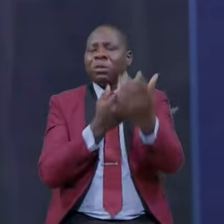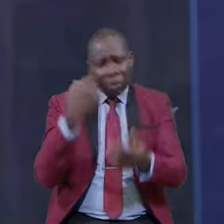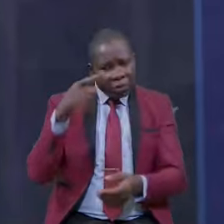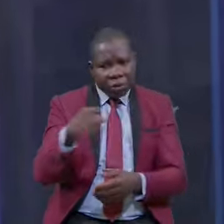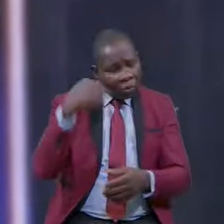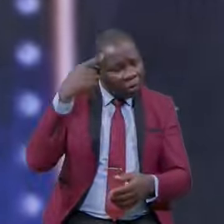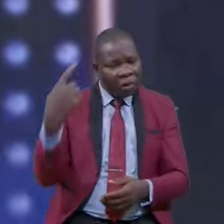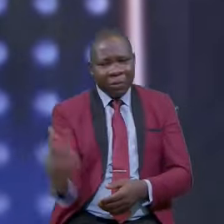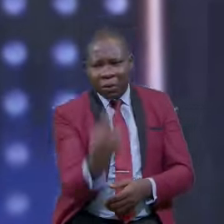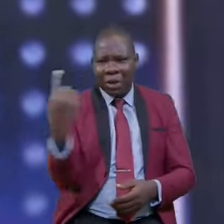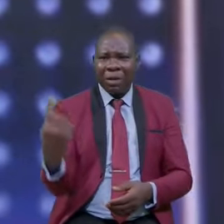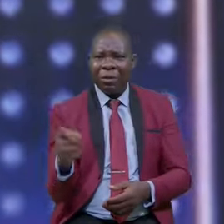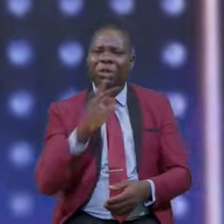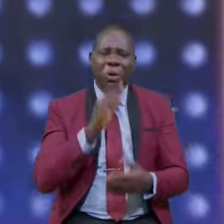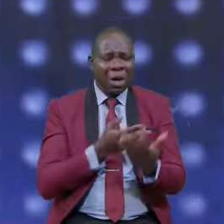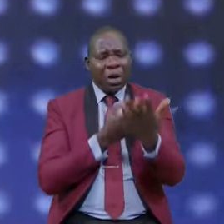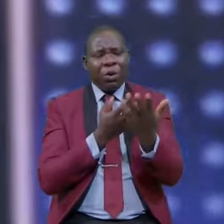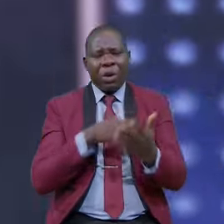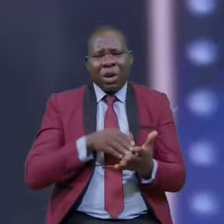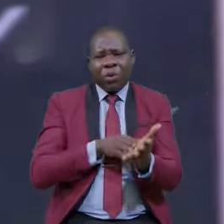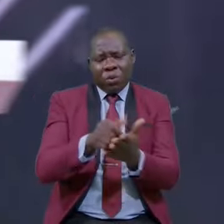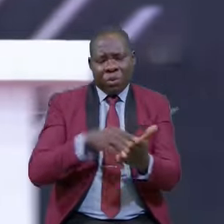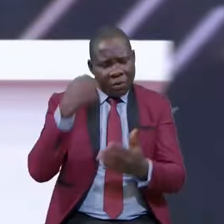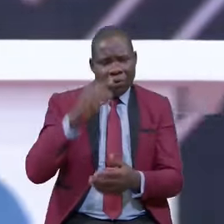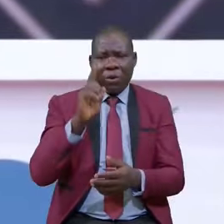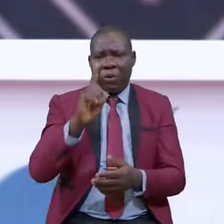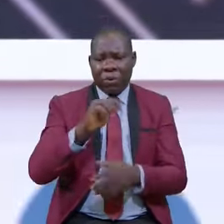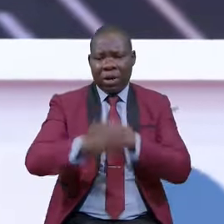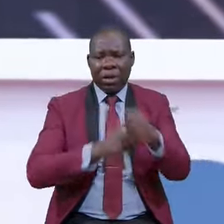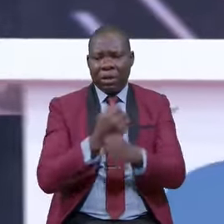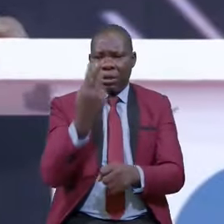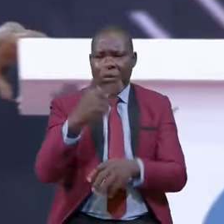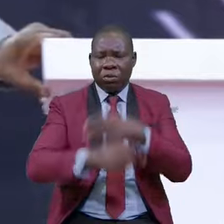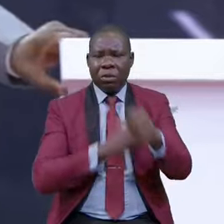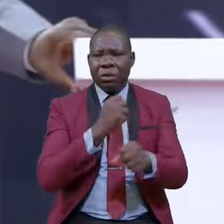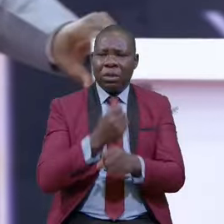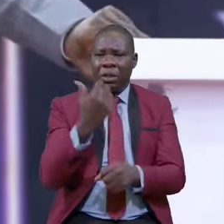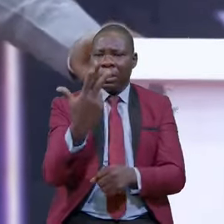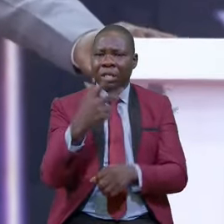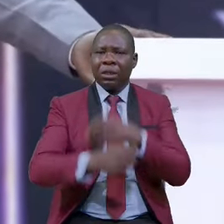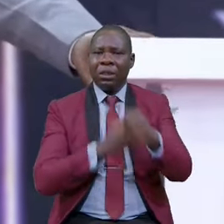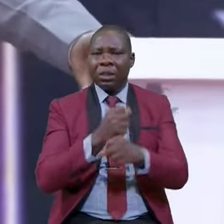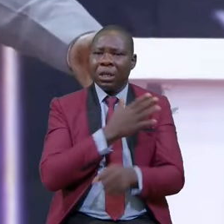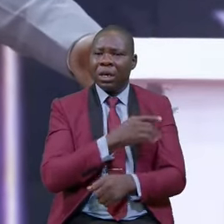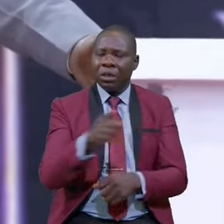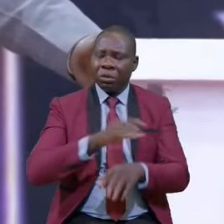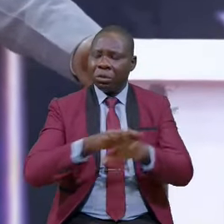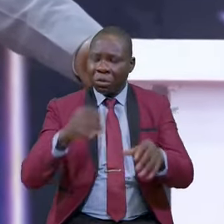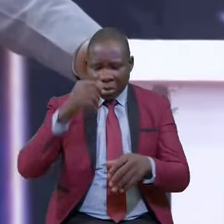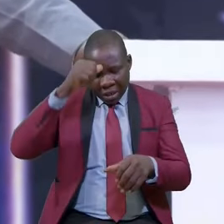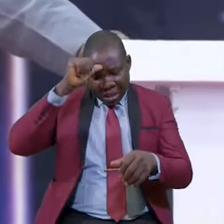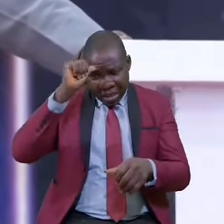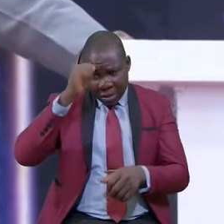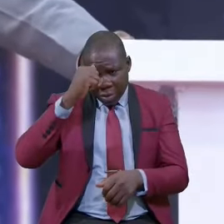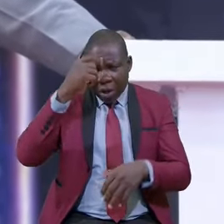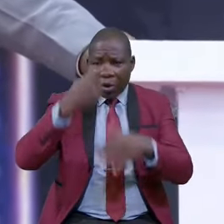Tu es faible pendant un an, tu es faible. Pendant deux ans, tu es faible. Pendant trois ans, et tu ne te rappelles même pas ce que